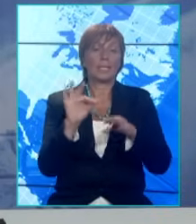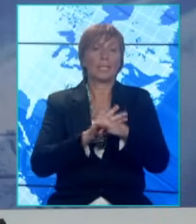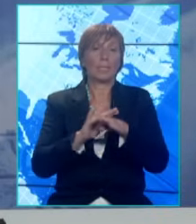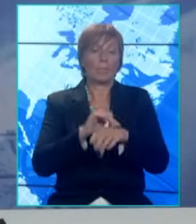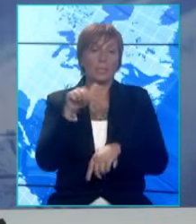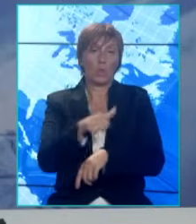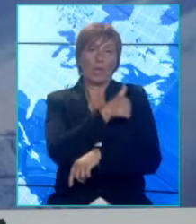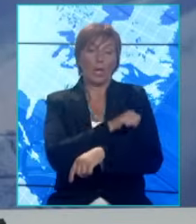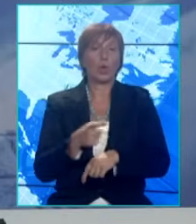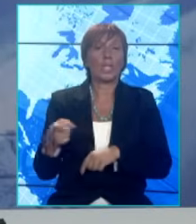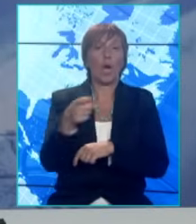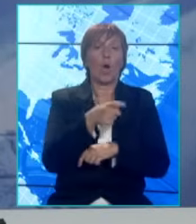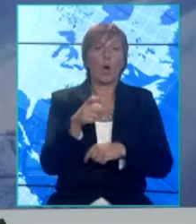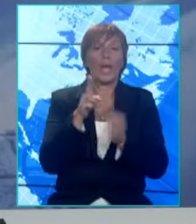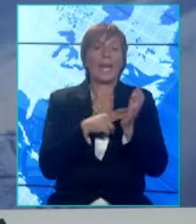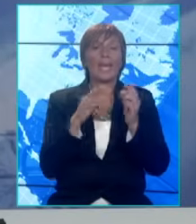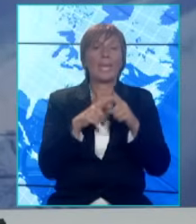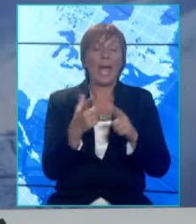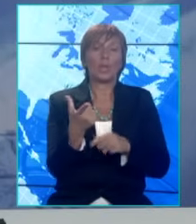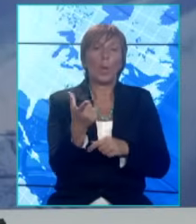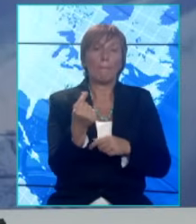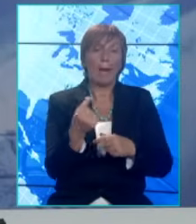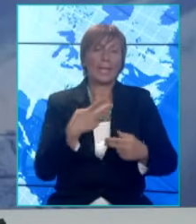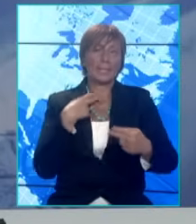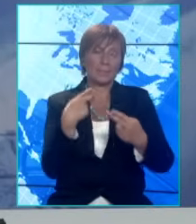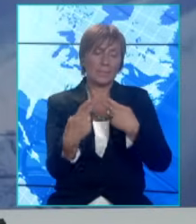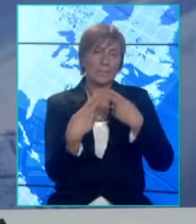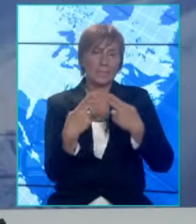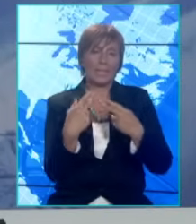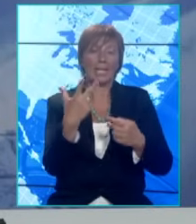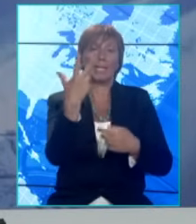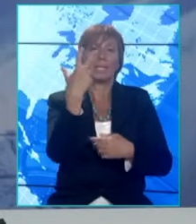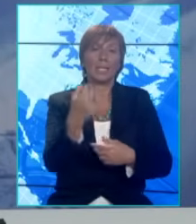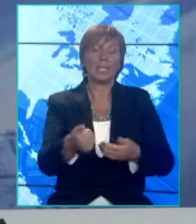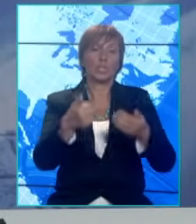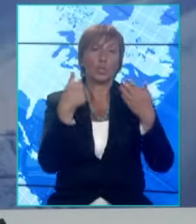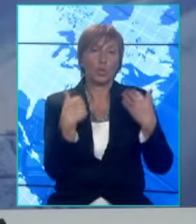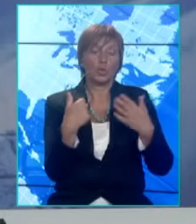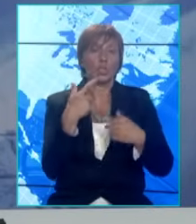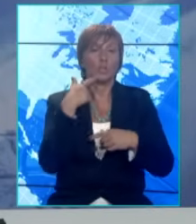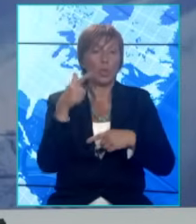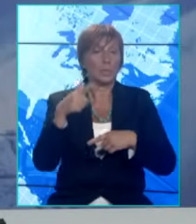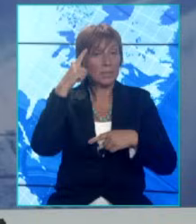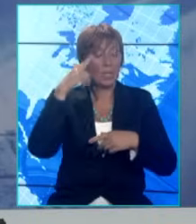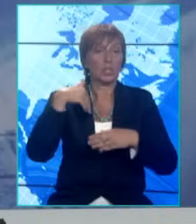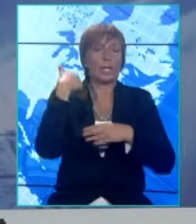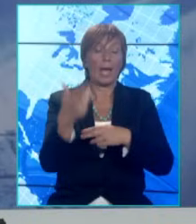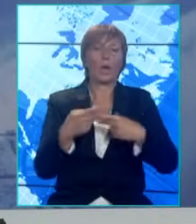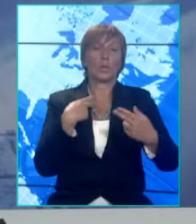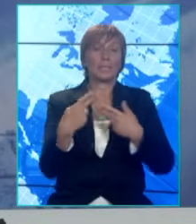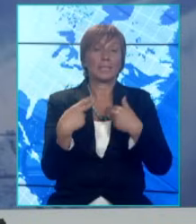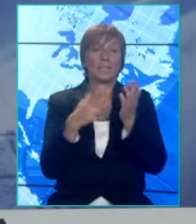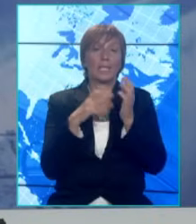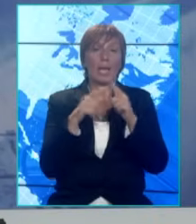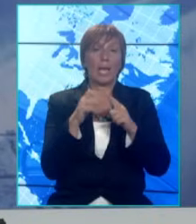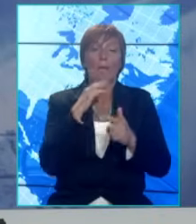godine organizirati NATO partnerski simpozij 360, što je nakon samita NATO-a koji je